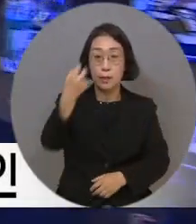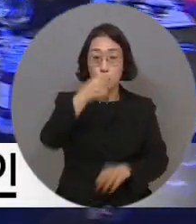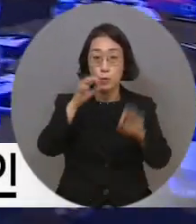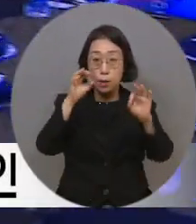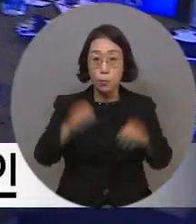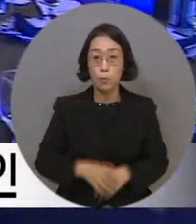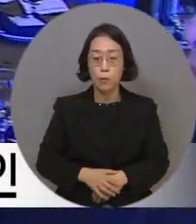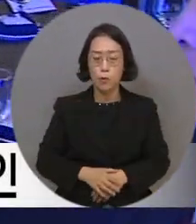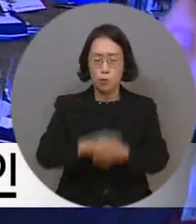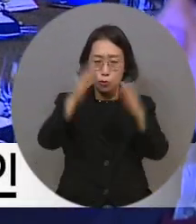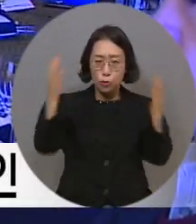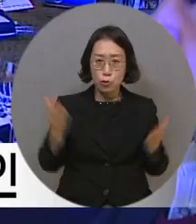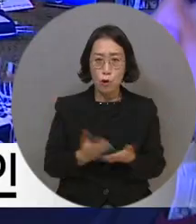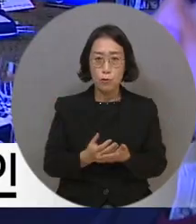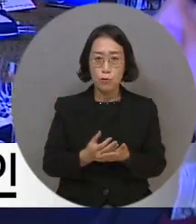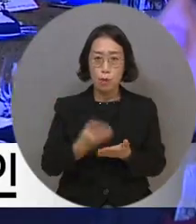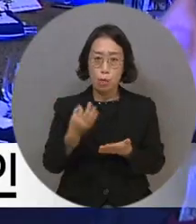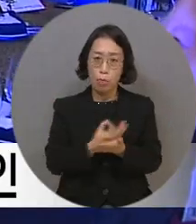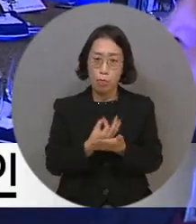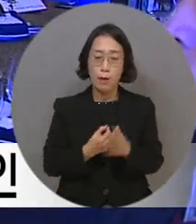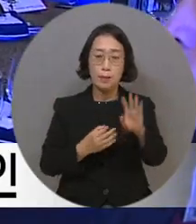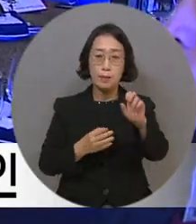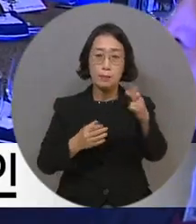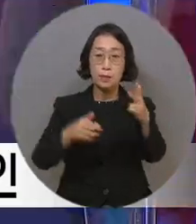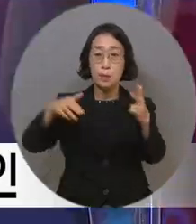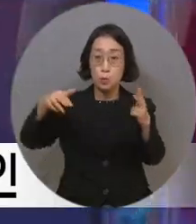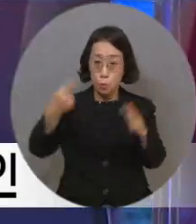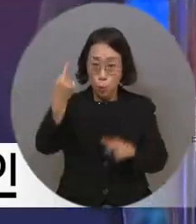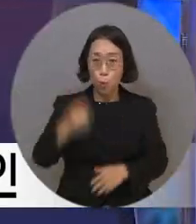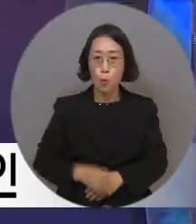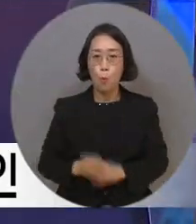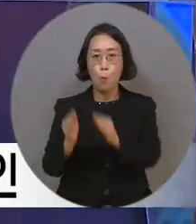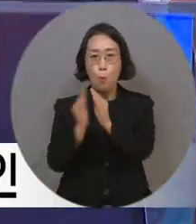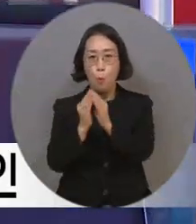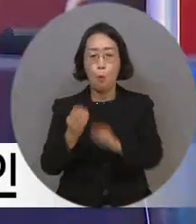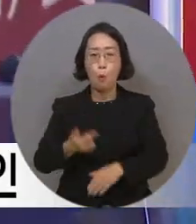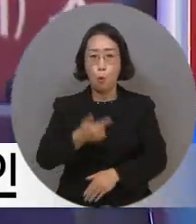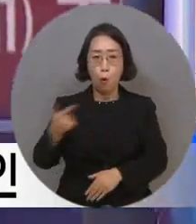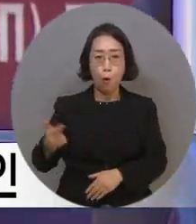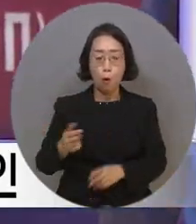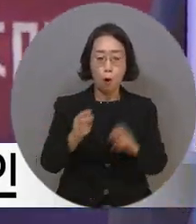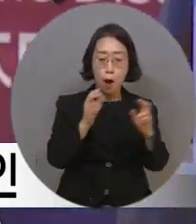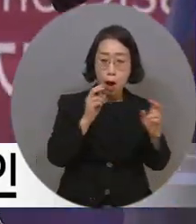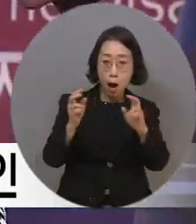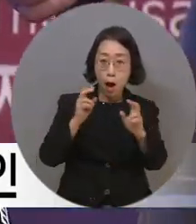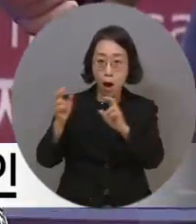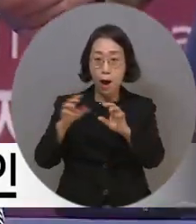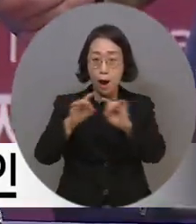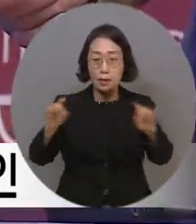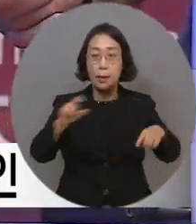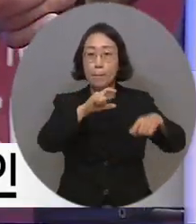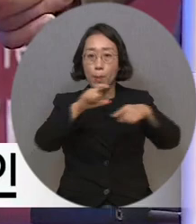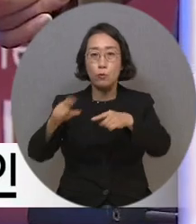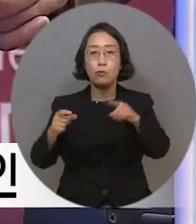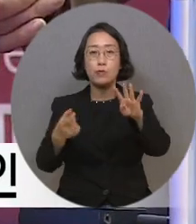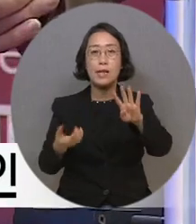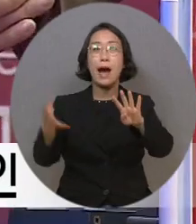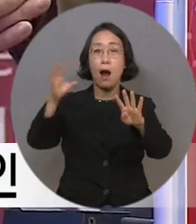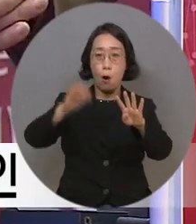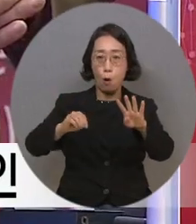기업의 전체 매출액은 약 47조 원. 각 기업별 평균 매출액은 4억 원 수준으로 성장하고